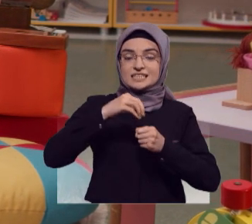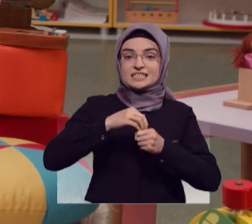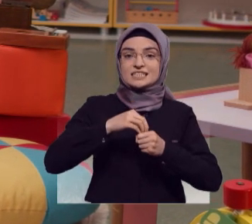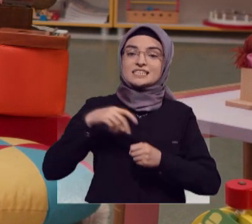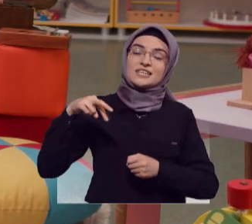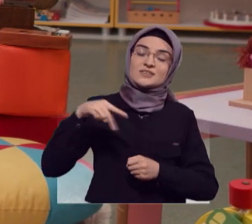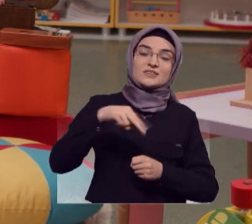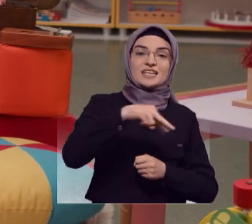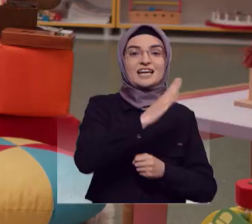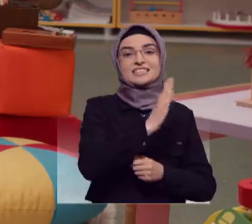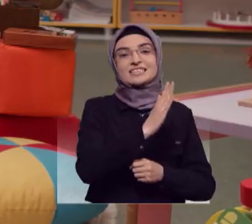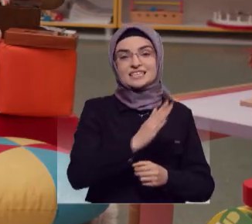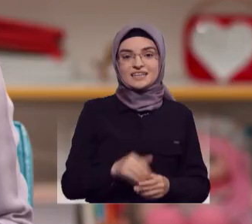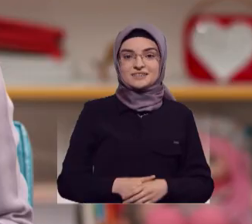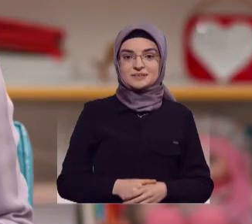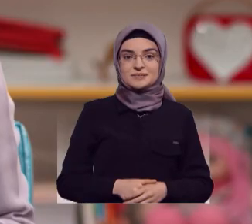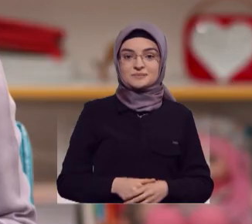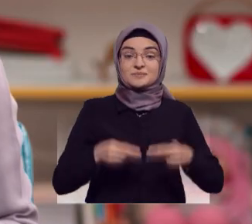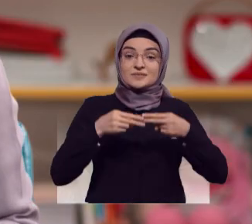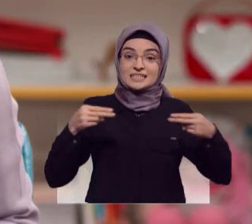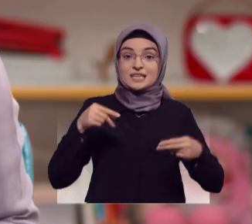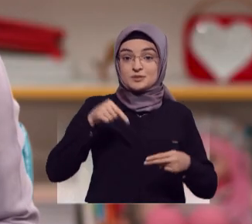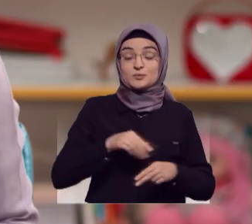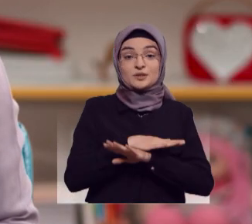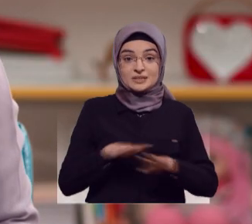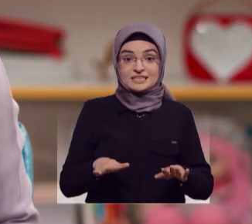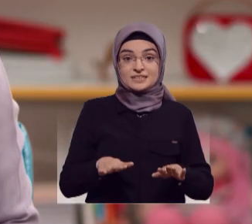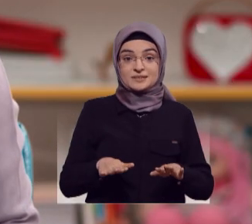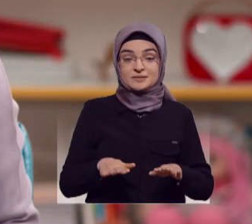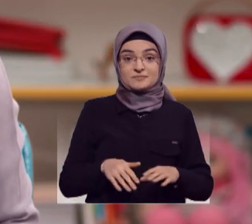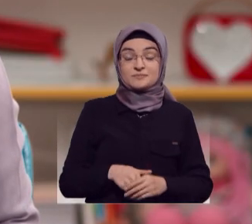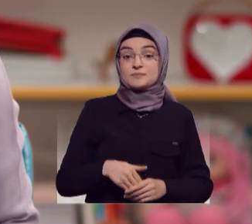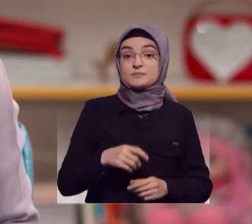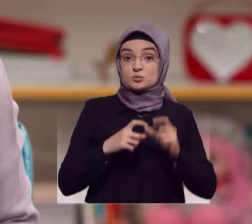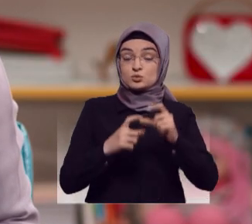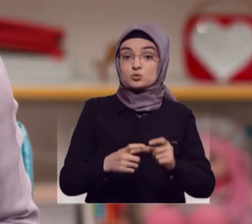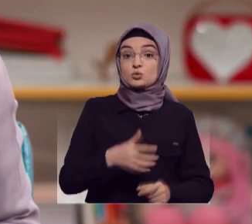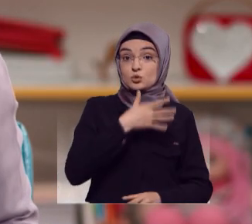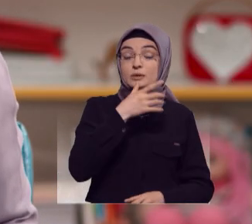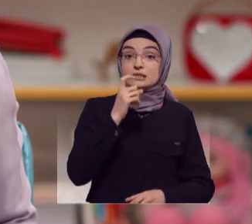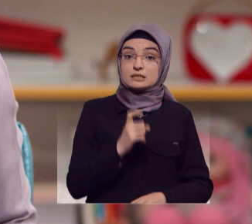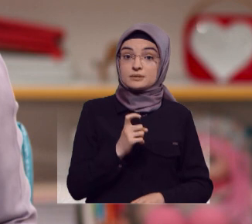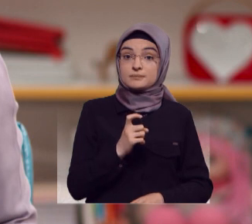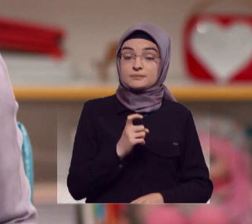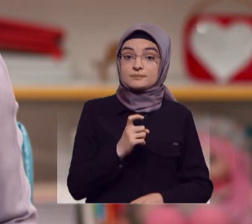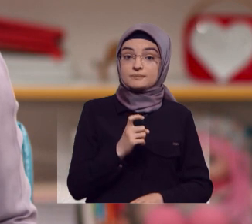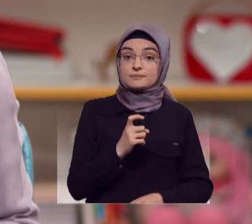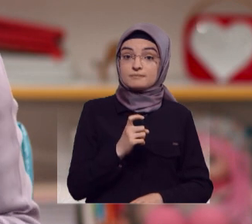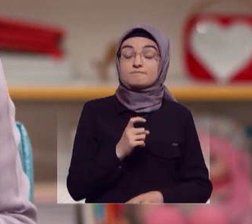derinliklerinde yürüdüler, gittiler. Hikayemiz burada bitti. Bilmeceyi tahmin edebildiniz